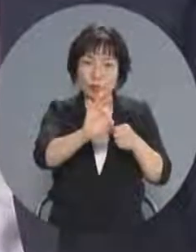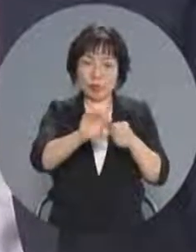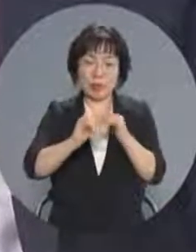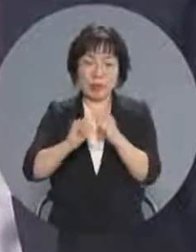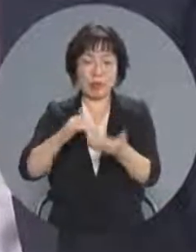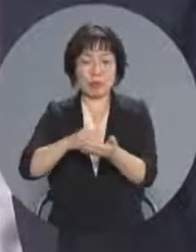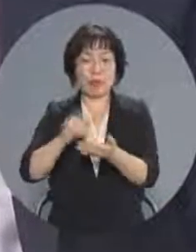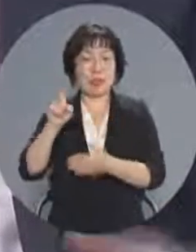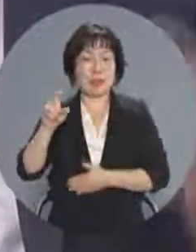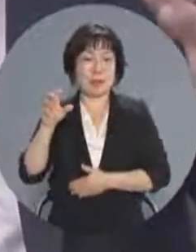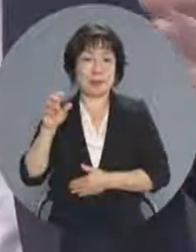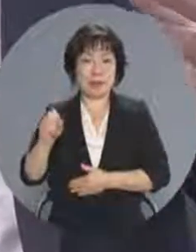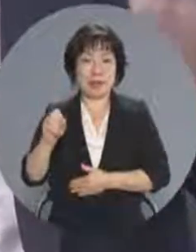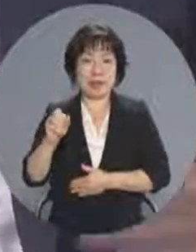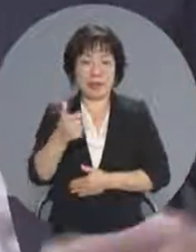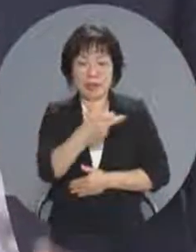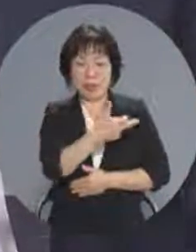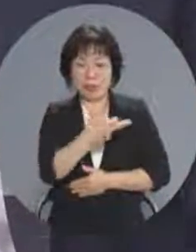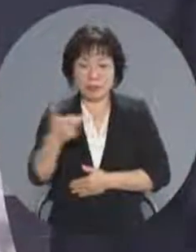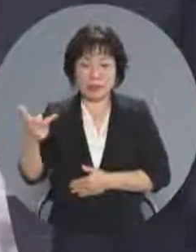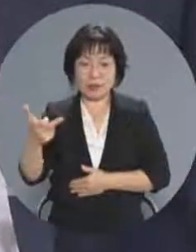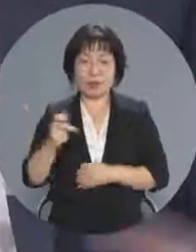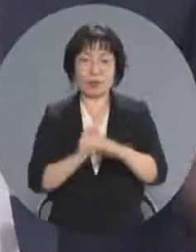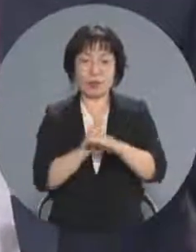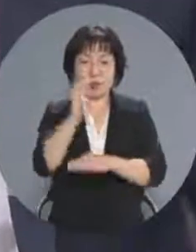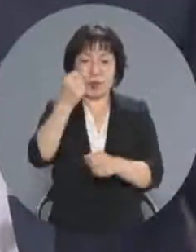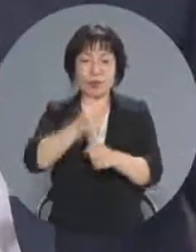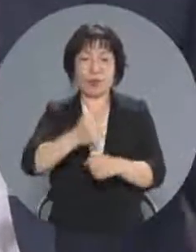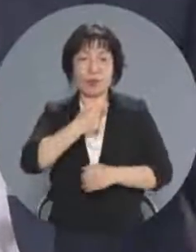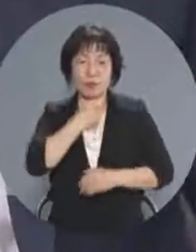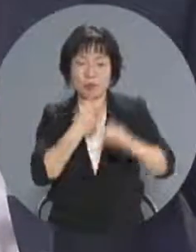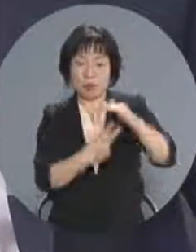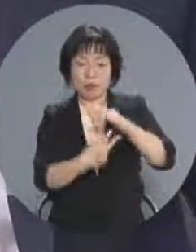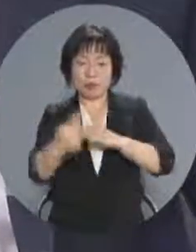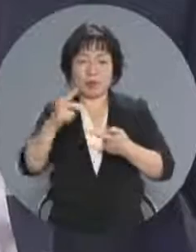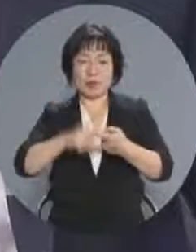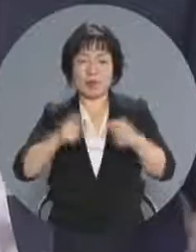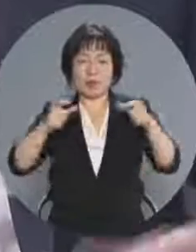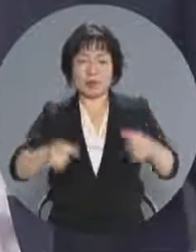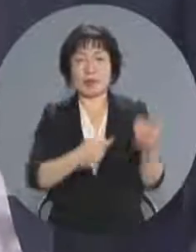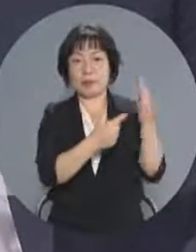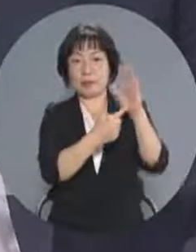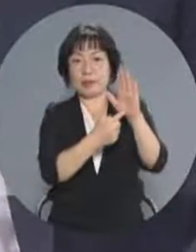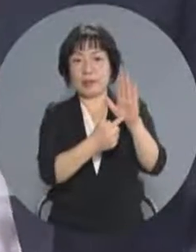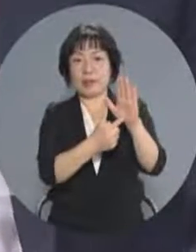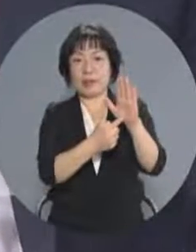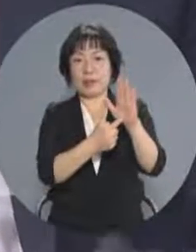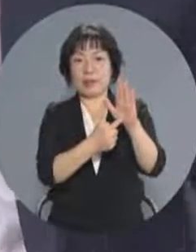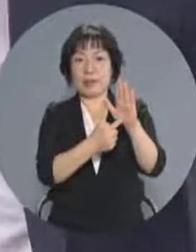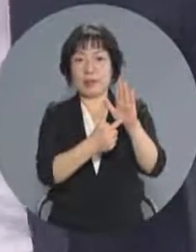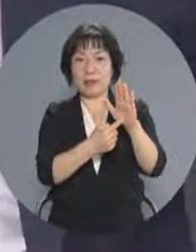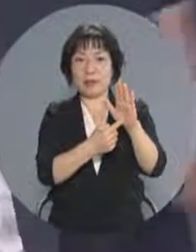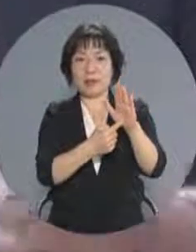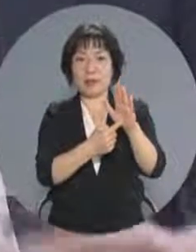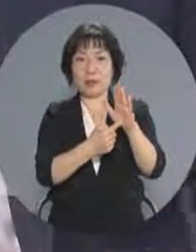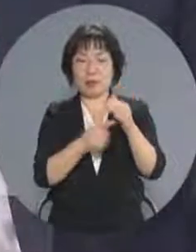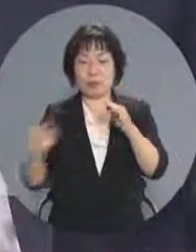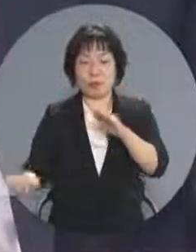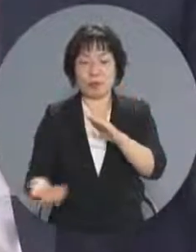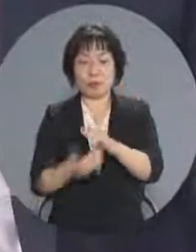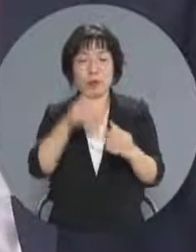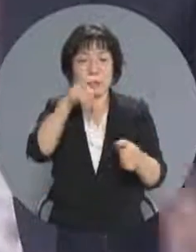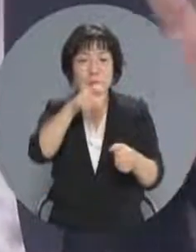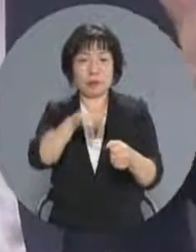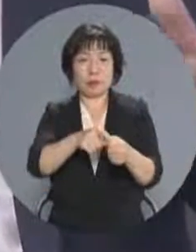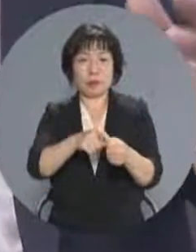인구 10만의 큰 군을 만들겠다는 비전을 국민들한테 한 제시하고이를음 발판을